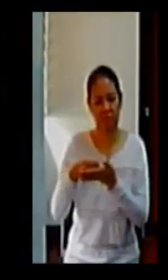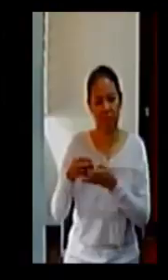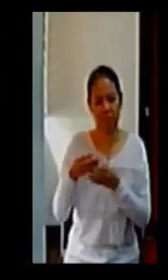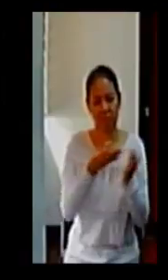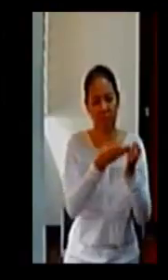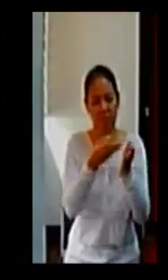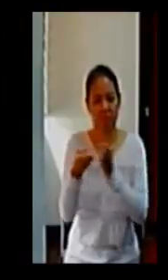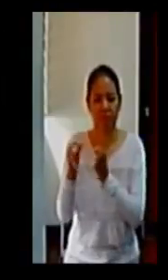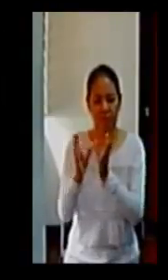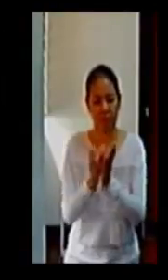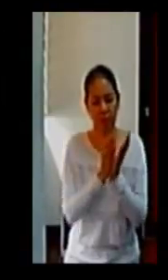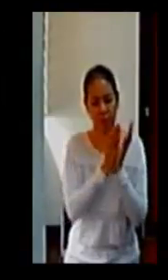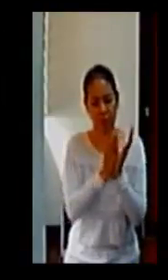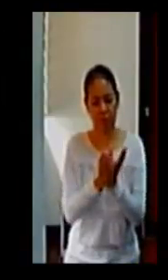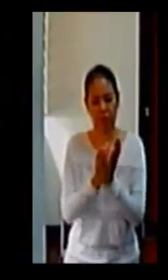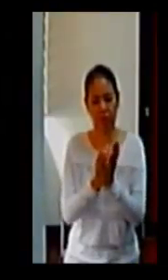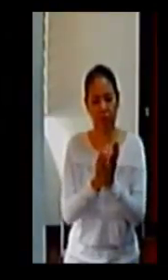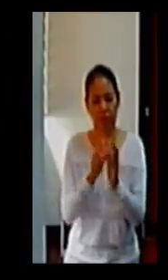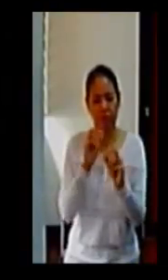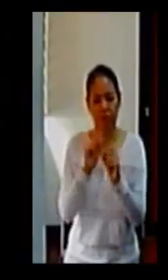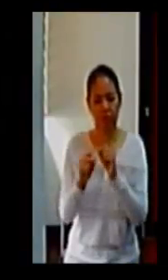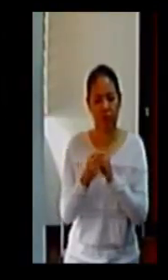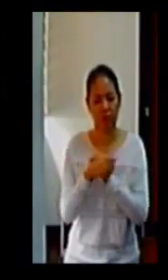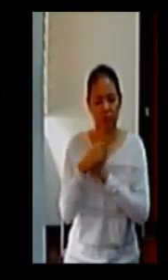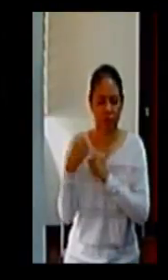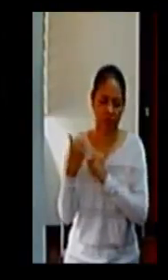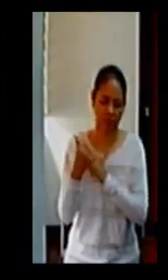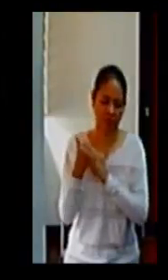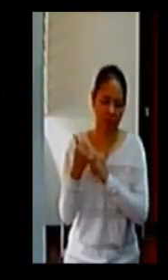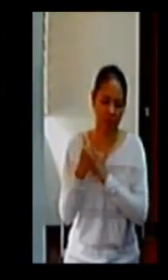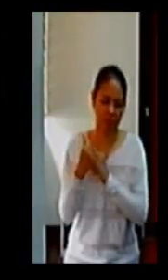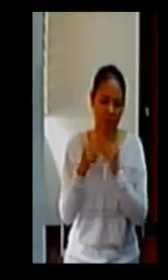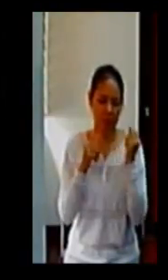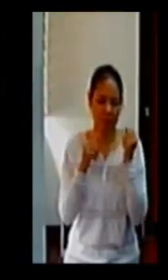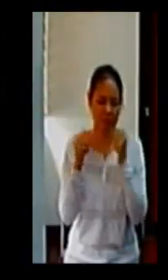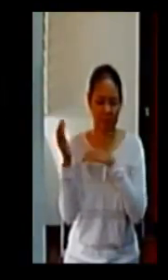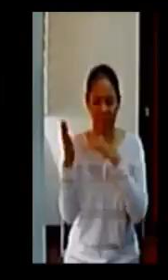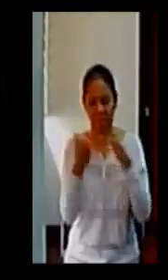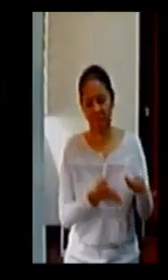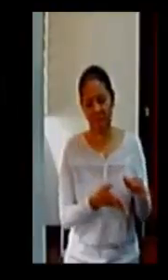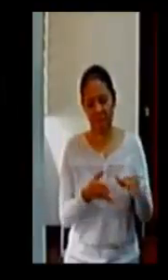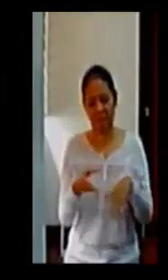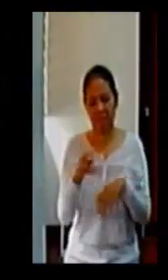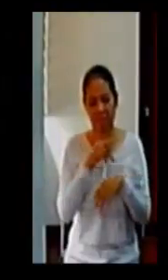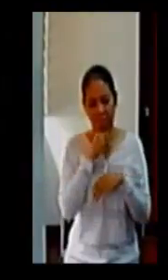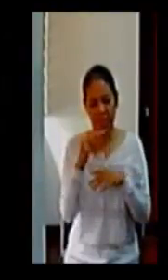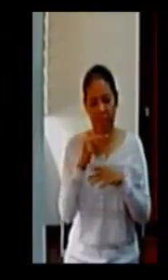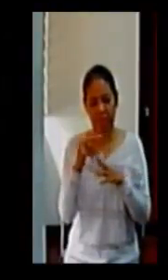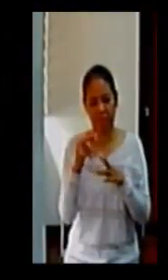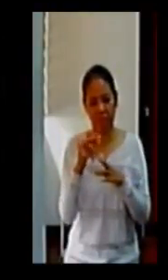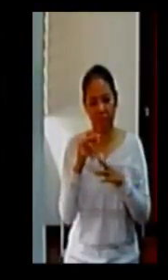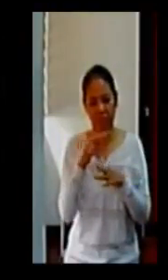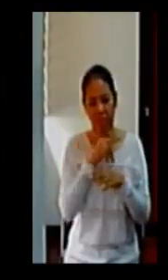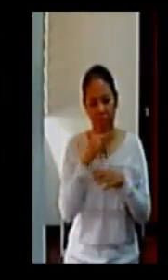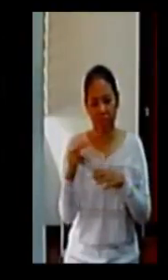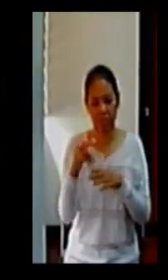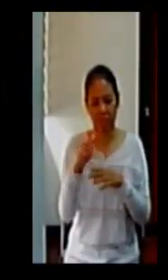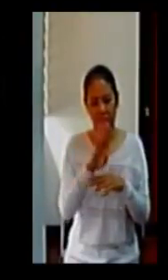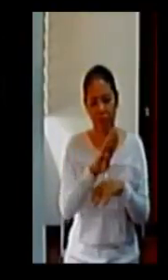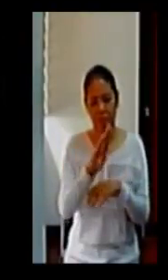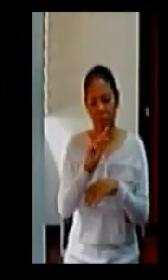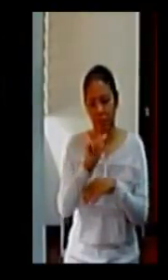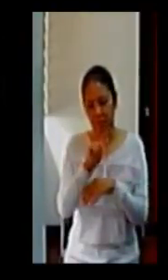kasi parang sinasabi sa sarili, hindi naman nang office si sinusunod na rin yung iba. Hindi naman nagbaki si, let